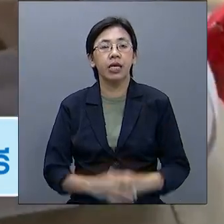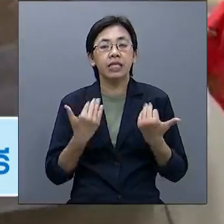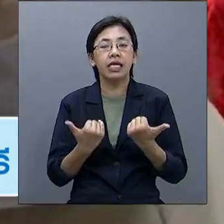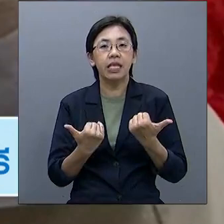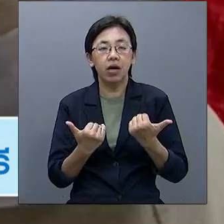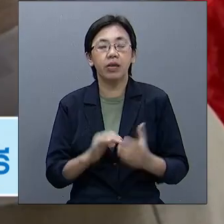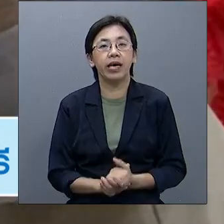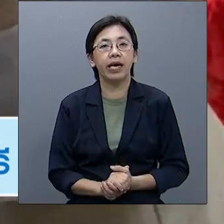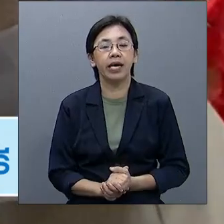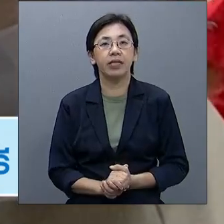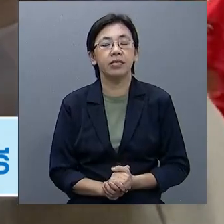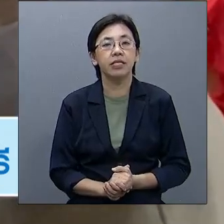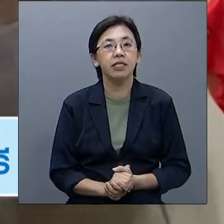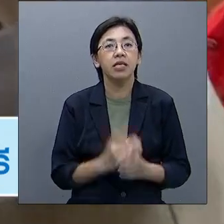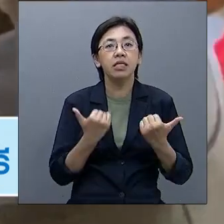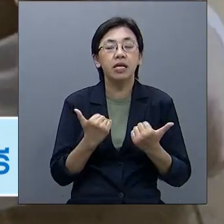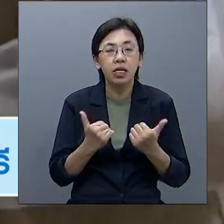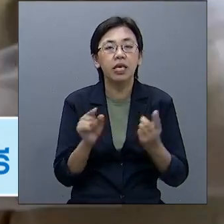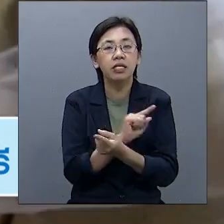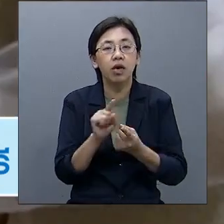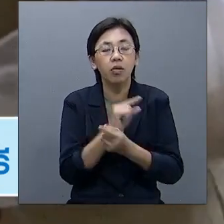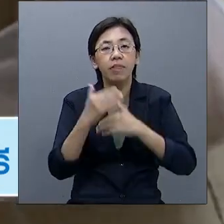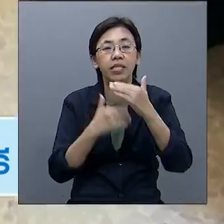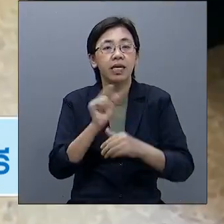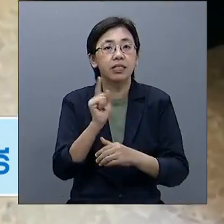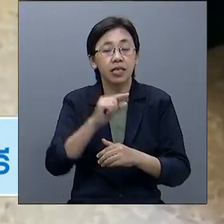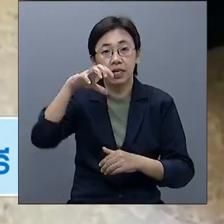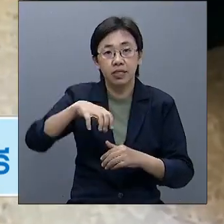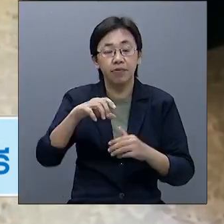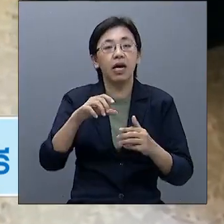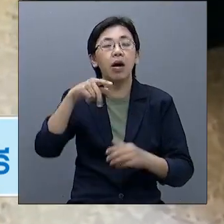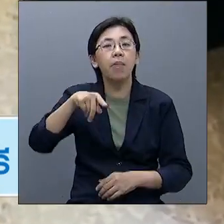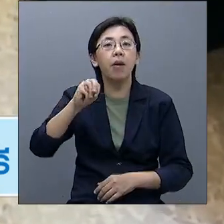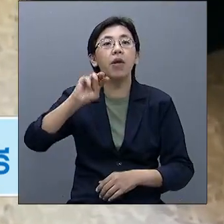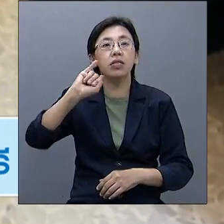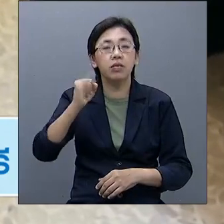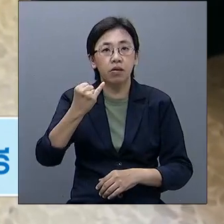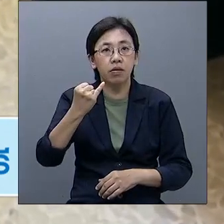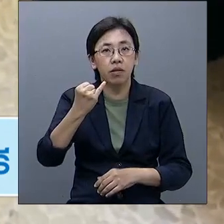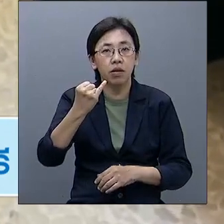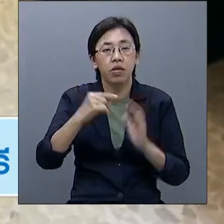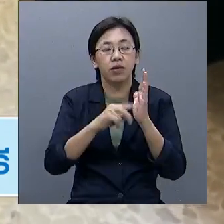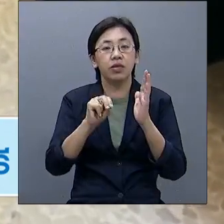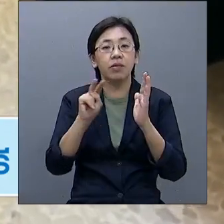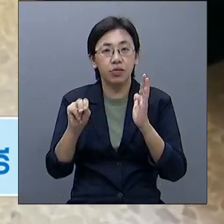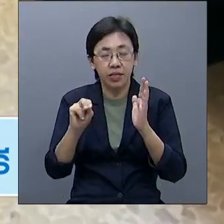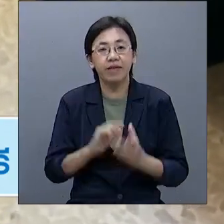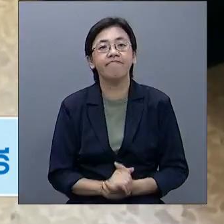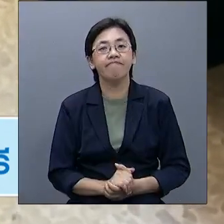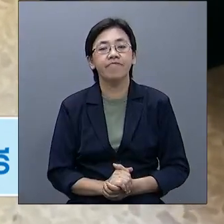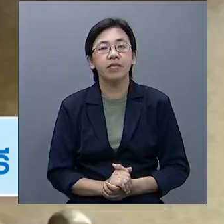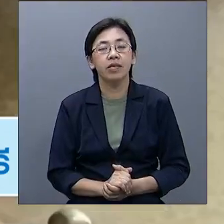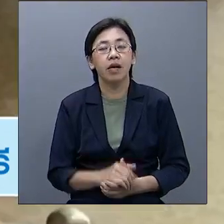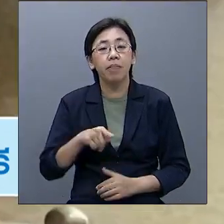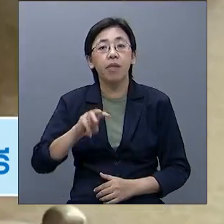ทูลนักพัฒนาสังคมชำนาญการพิเศษจากสำนักงานพัฒนาสังคมและความมั่นคงของมนุษย์จังหวัดนนทบุรีเดินทางไป